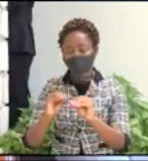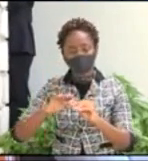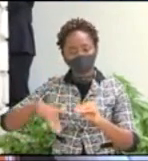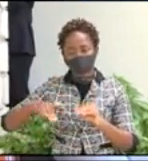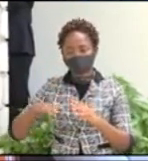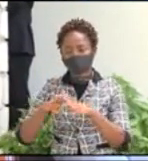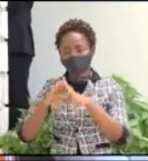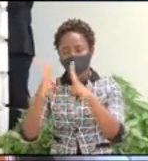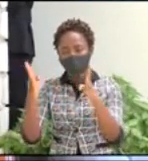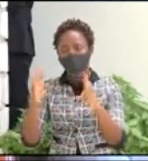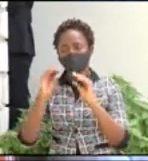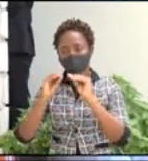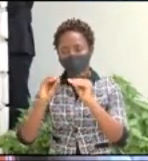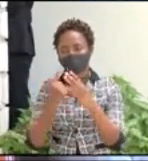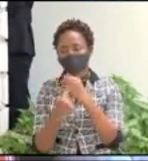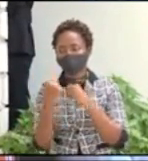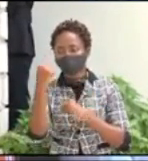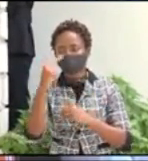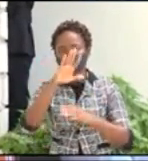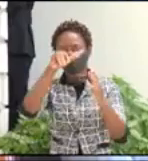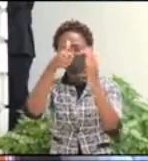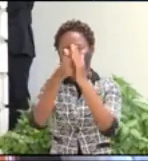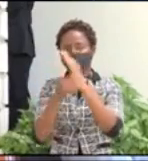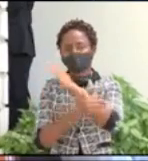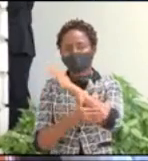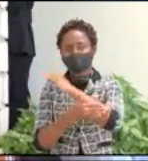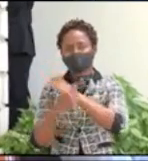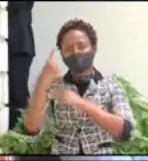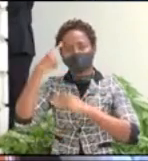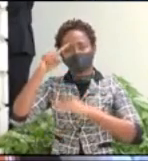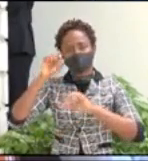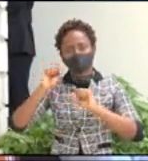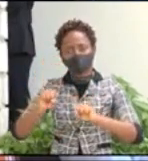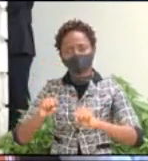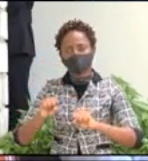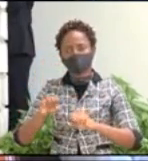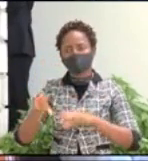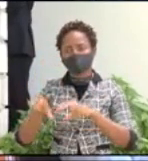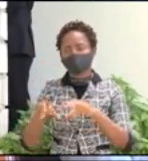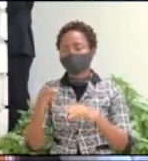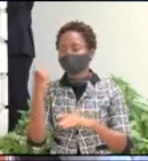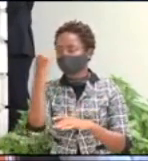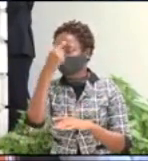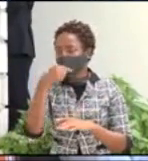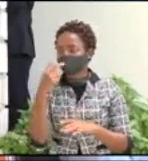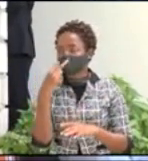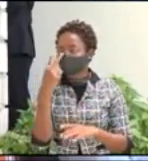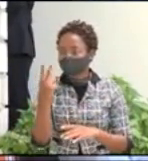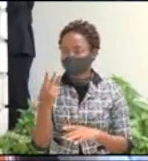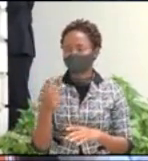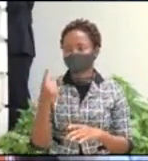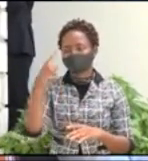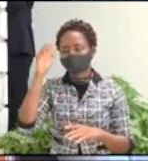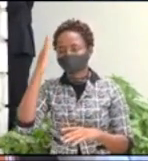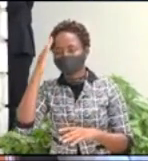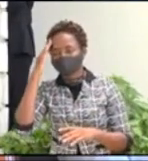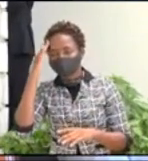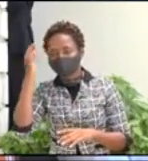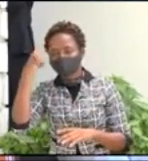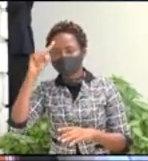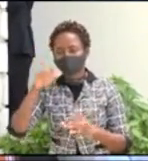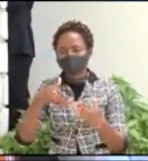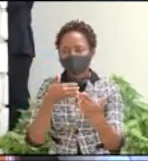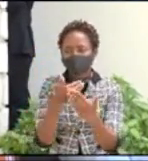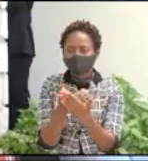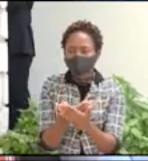mais commencer faire formation à travers tout pays hein, pour permettre moun yo commencer à figurer nous, commencer à connaître nous. Pour c'est pas